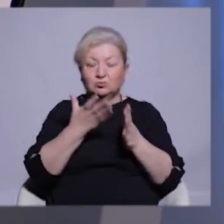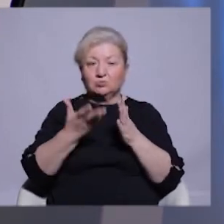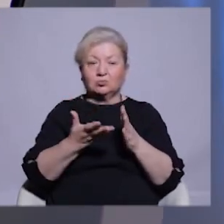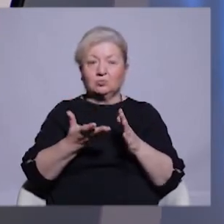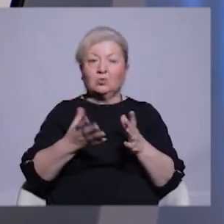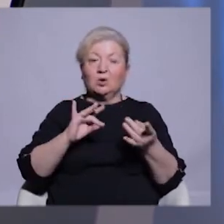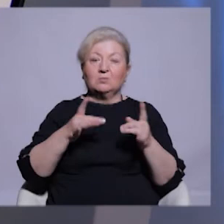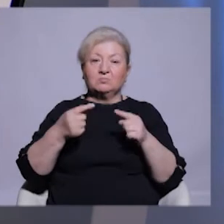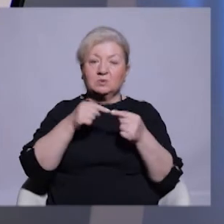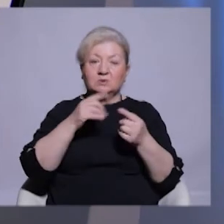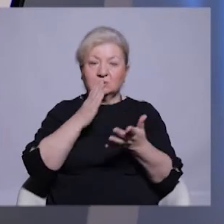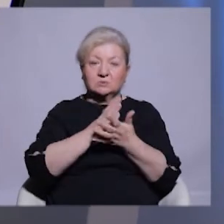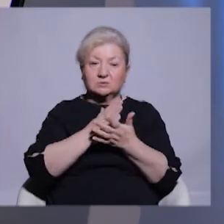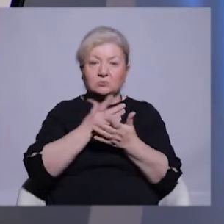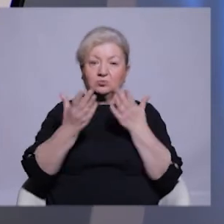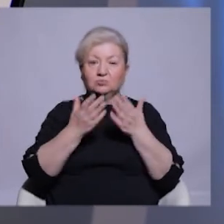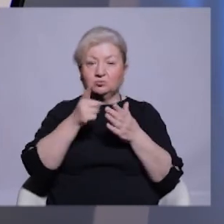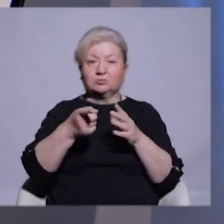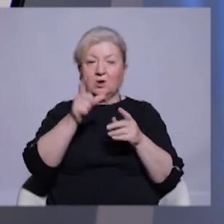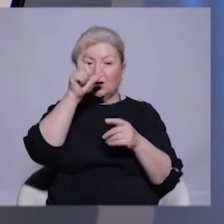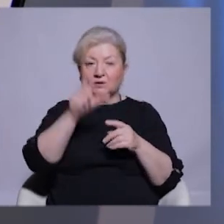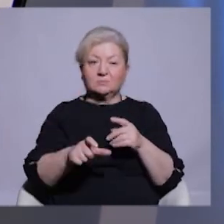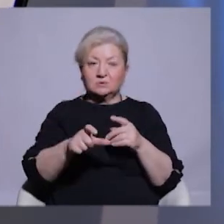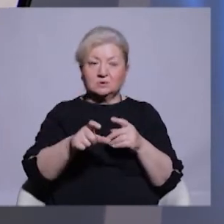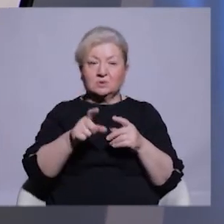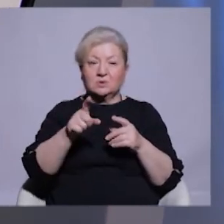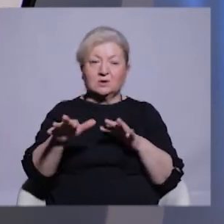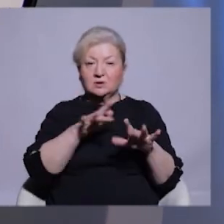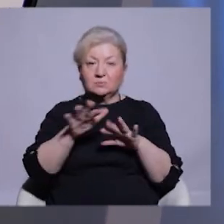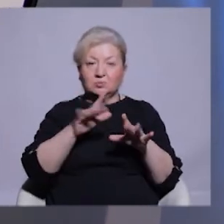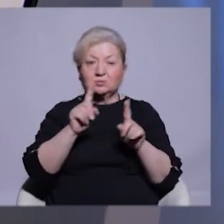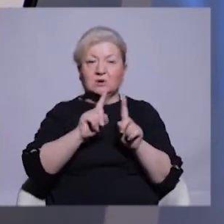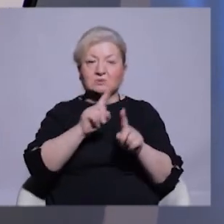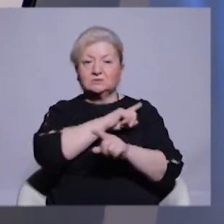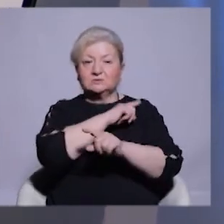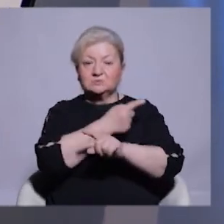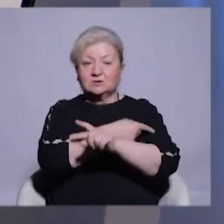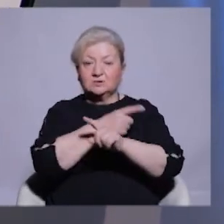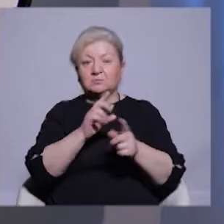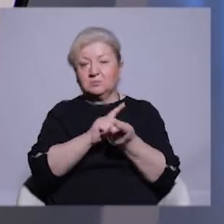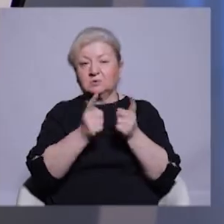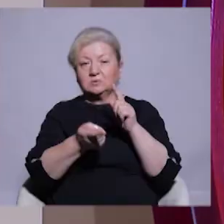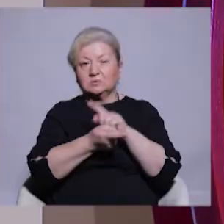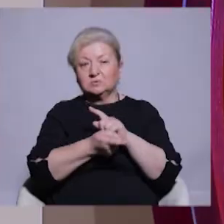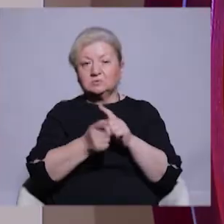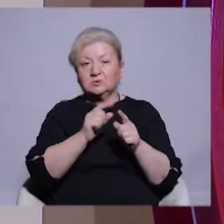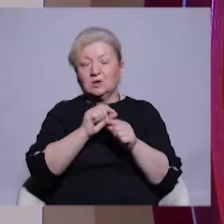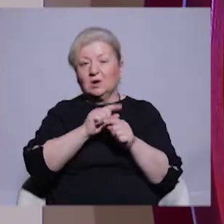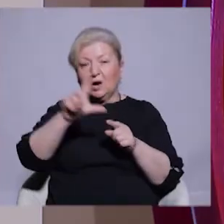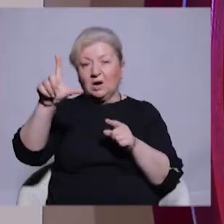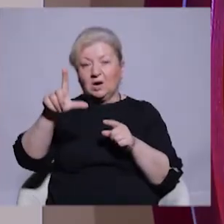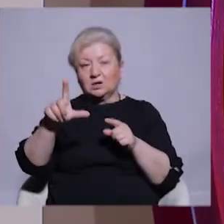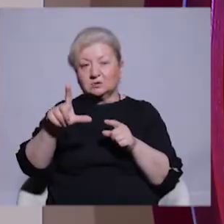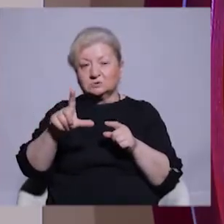ეს მუშაობა ხახუნის გარდა მაგალითად შეიძლება ადამიანმა იმოქმედოს რაღაცა ძალით და პირიქით ააჩქაროს,